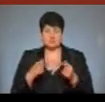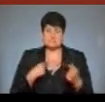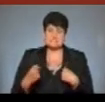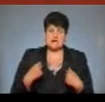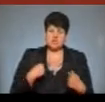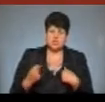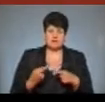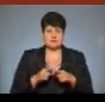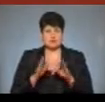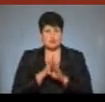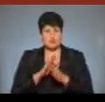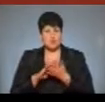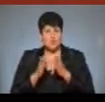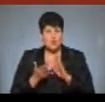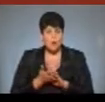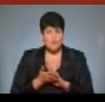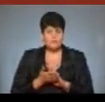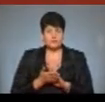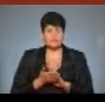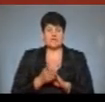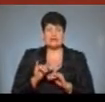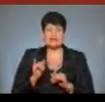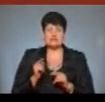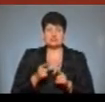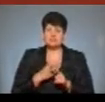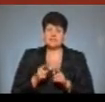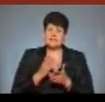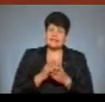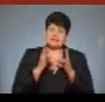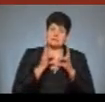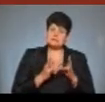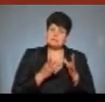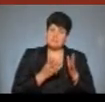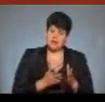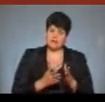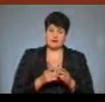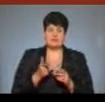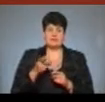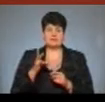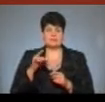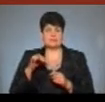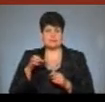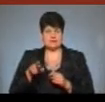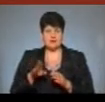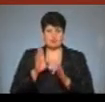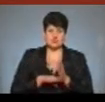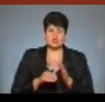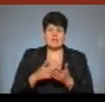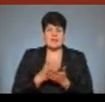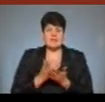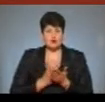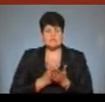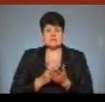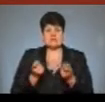страждають від таких погодних умов? І, власне, чи є небезпека, таке гниття чи погіршення якості зерна, скажімо,